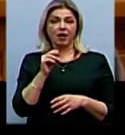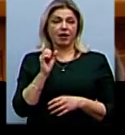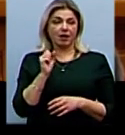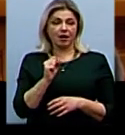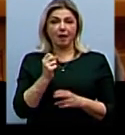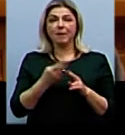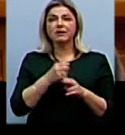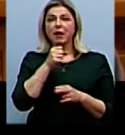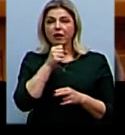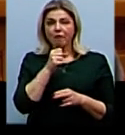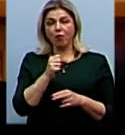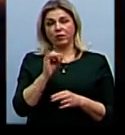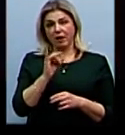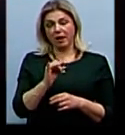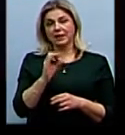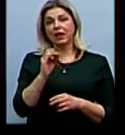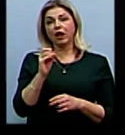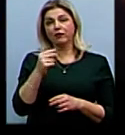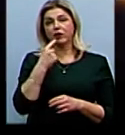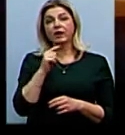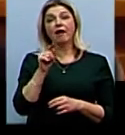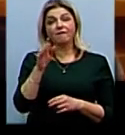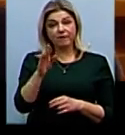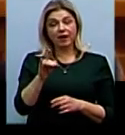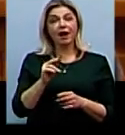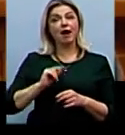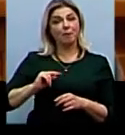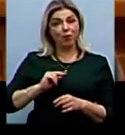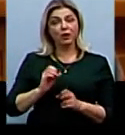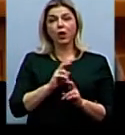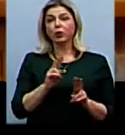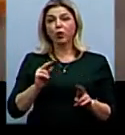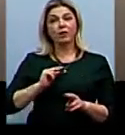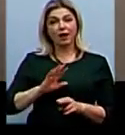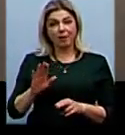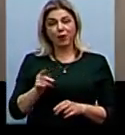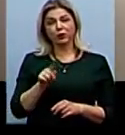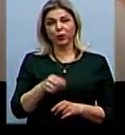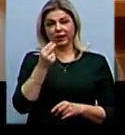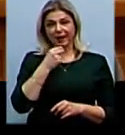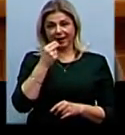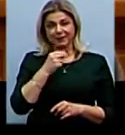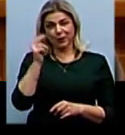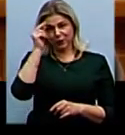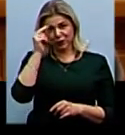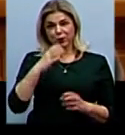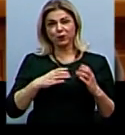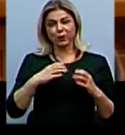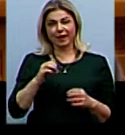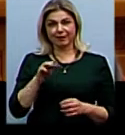Михайлович. Не, ну вы работаете, видите, вы работаете. Кто, а кто не работает, тот ест. Учись, студент.